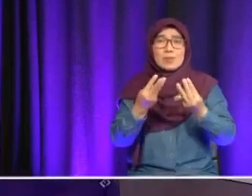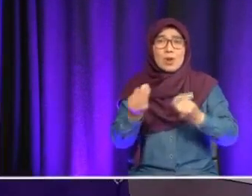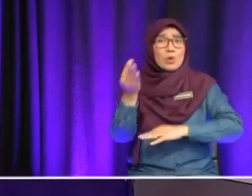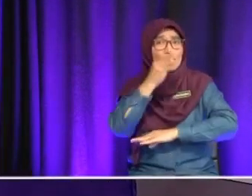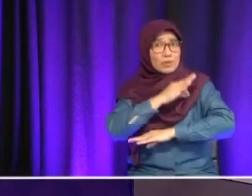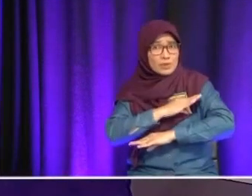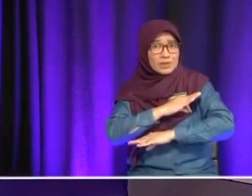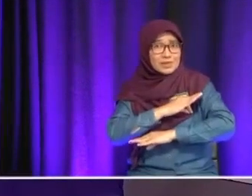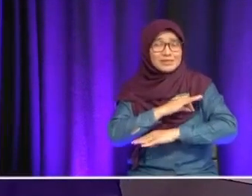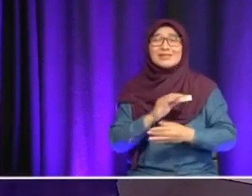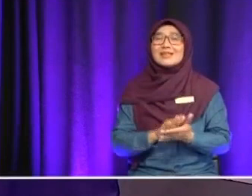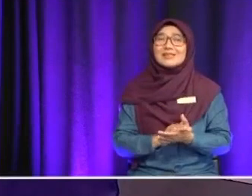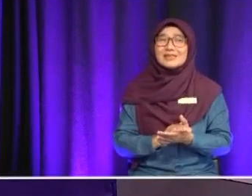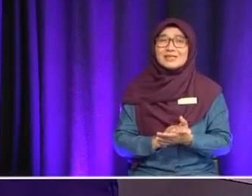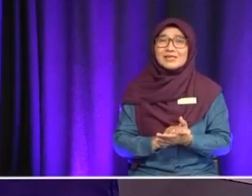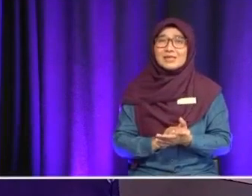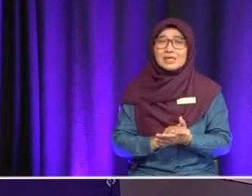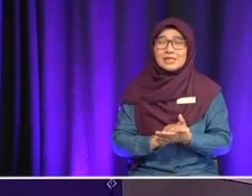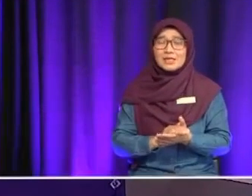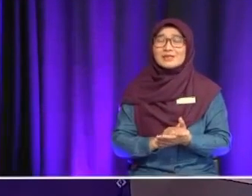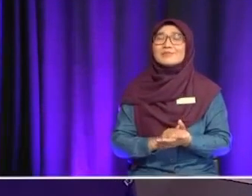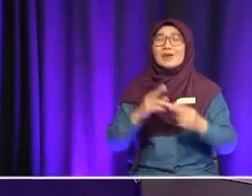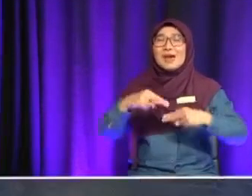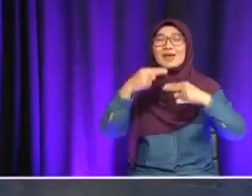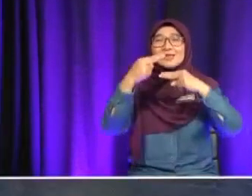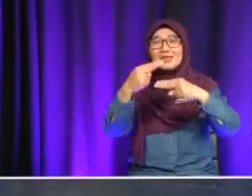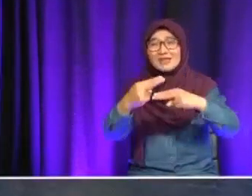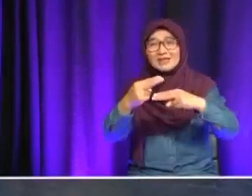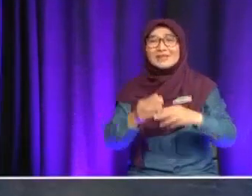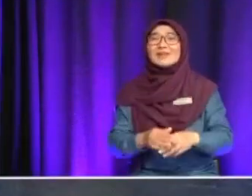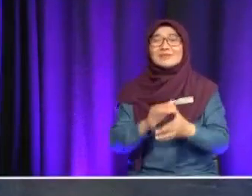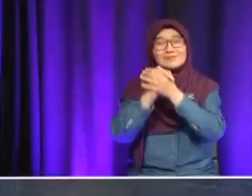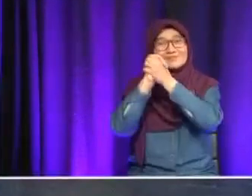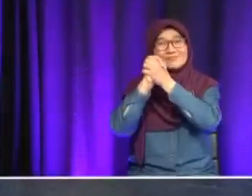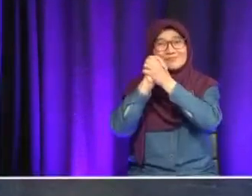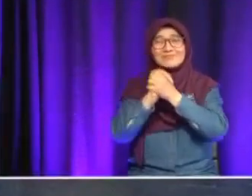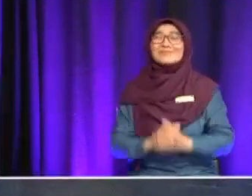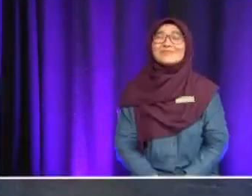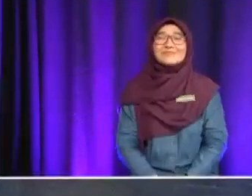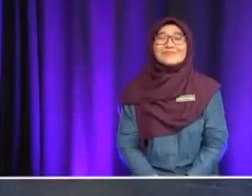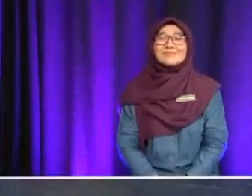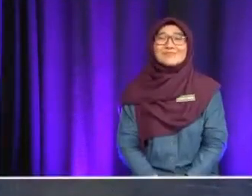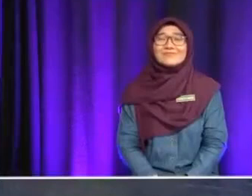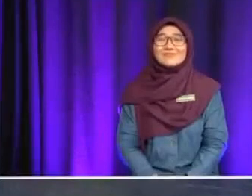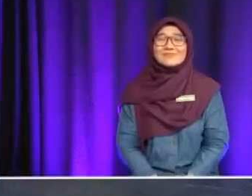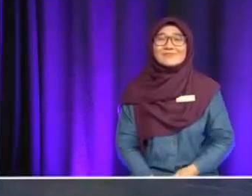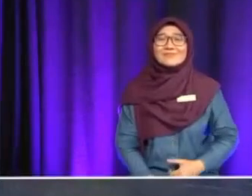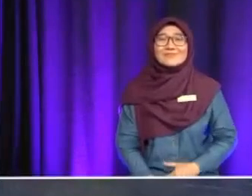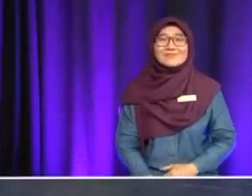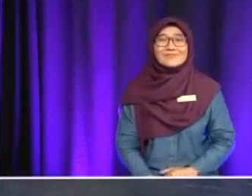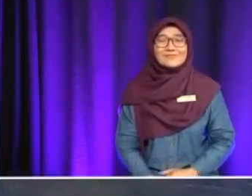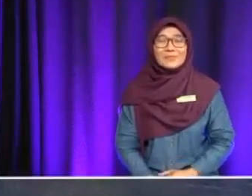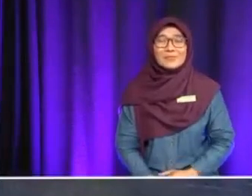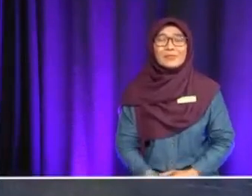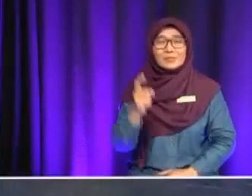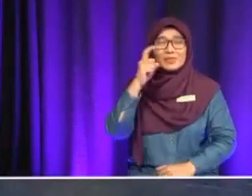Betul tu, awangku, dan kita berikan ganjaran. Tahniah. Okey, tahniah awangku. Okey. Okey, dan soalan